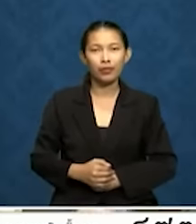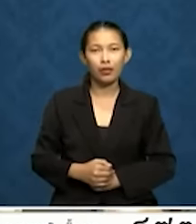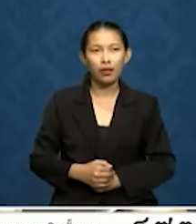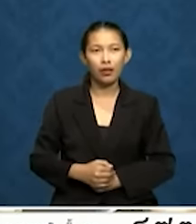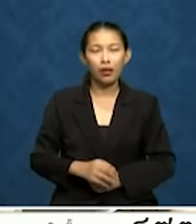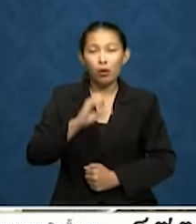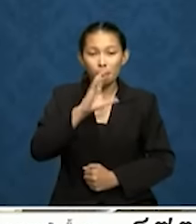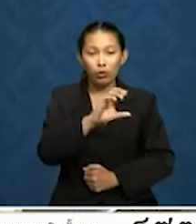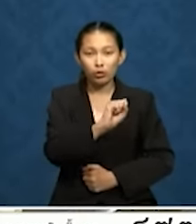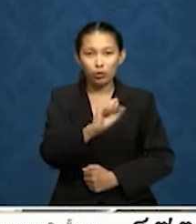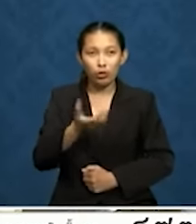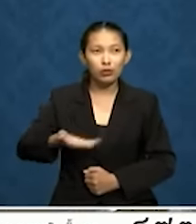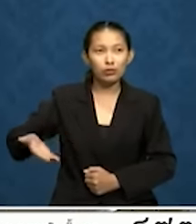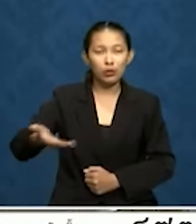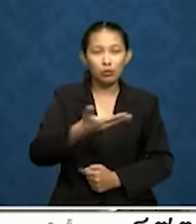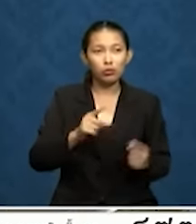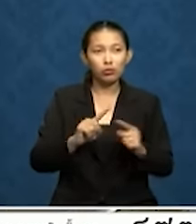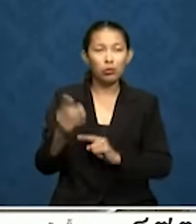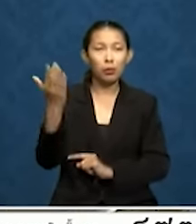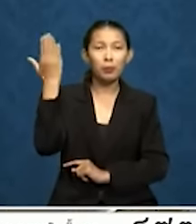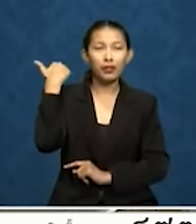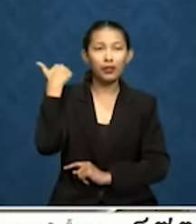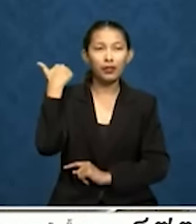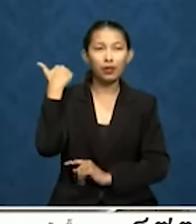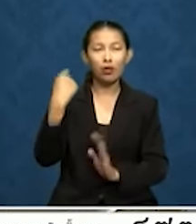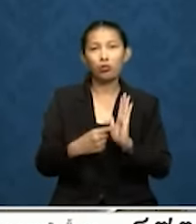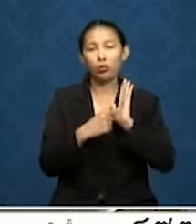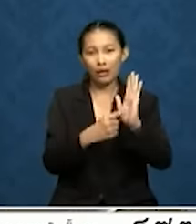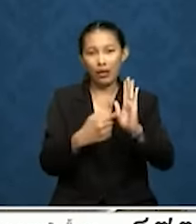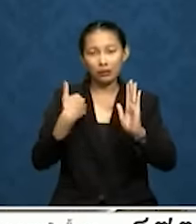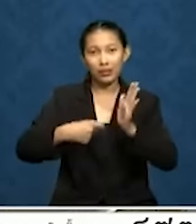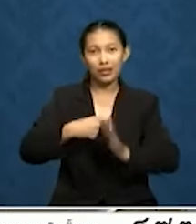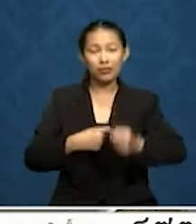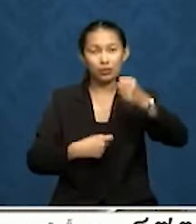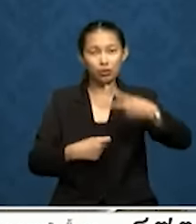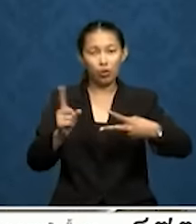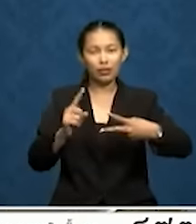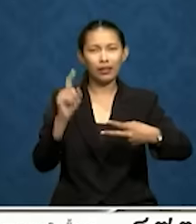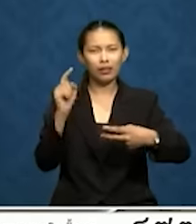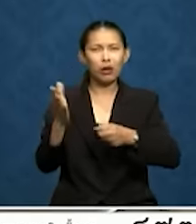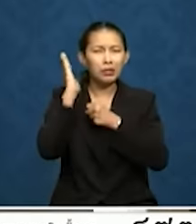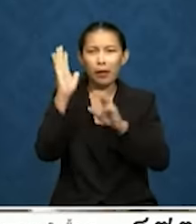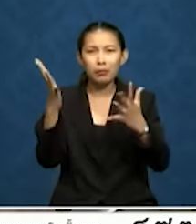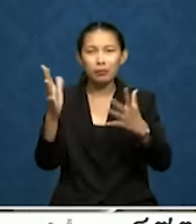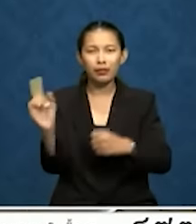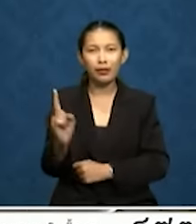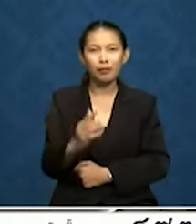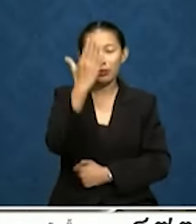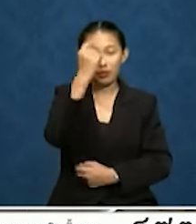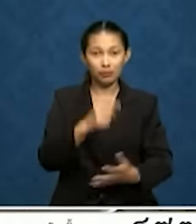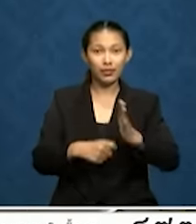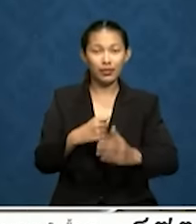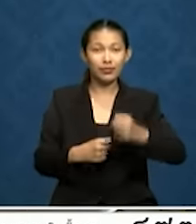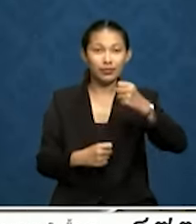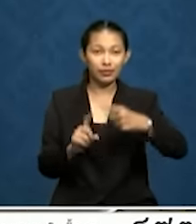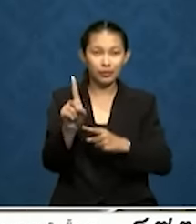ครับเพื่อนสมาชิกท่านอดิศรเมื่อสักครู่ท่านยกตัวอย่างมา2เหตุผลนะครับว่าทำไมถึงไม่ควรจะมีการอภิปรายในวันนี้เหตุผลที่1เนี่ยท่านบ